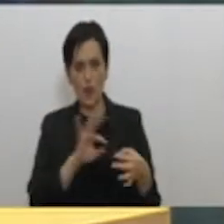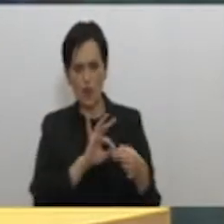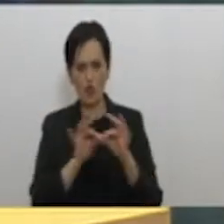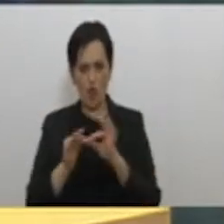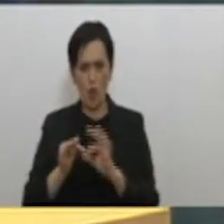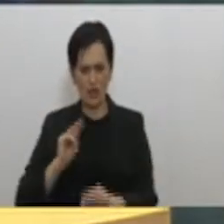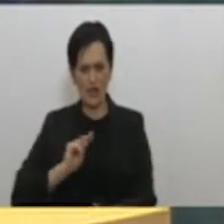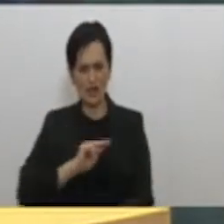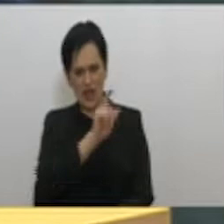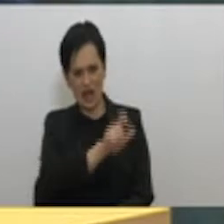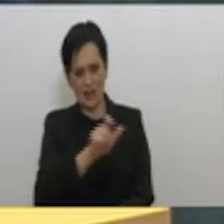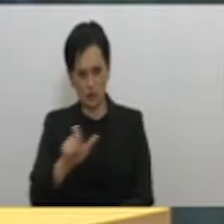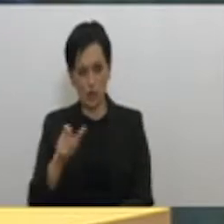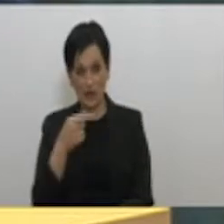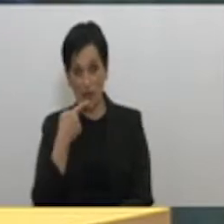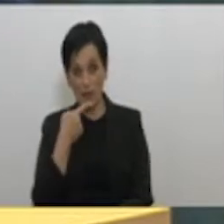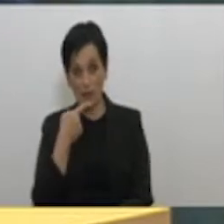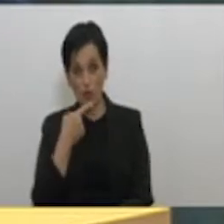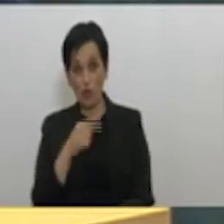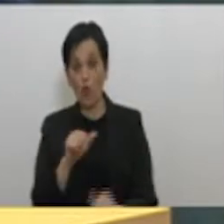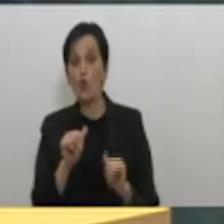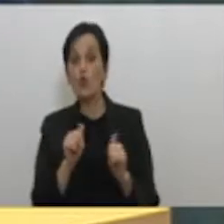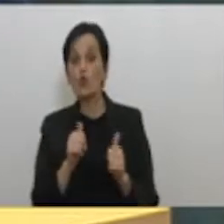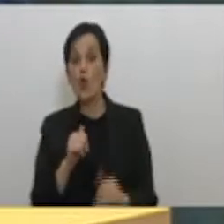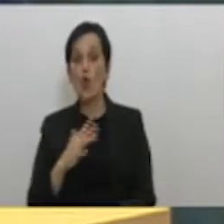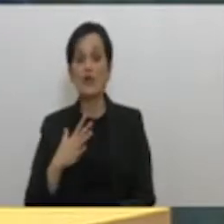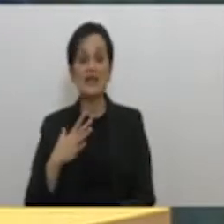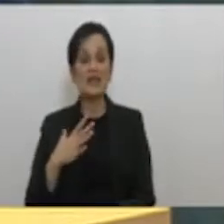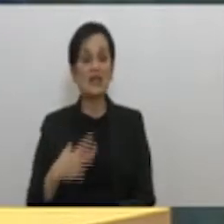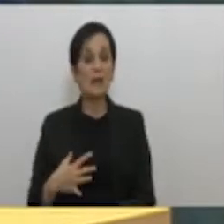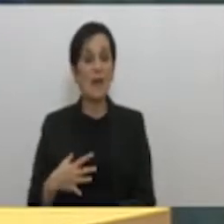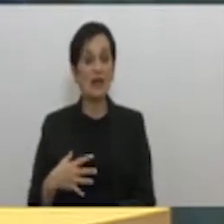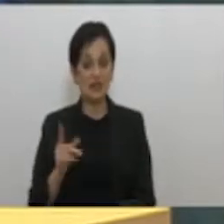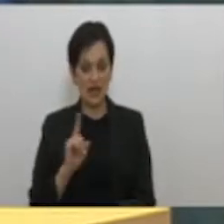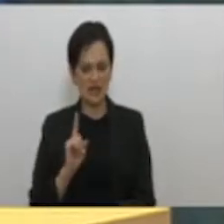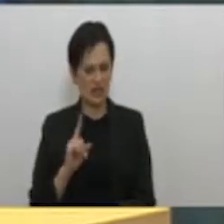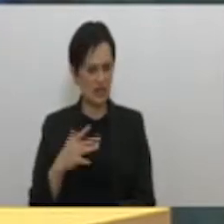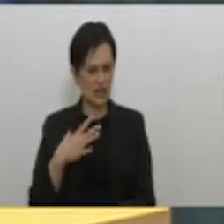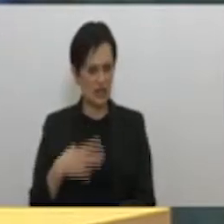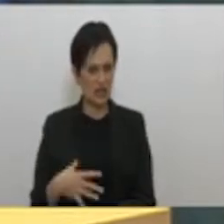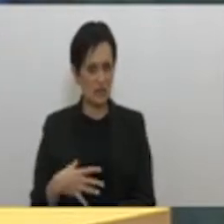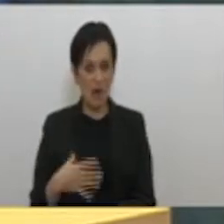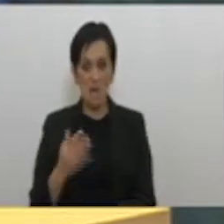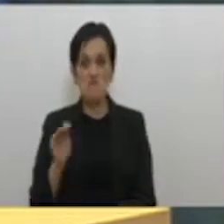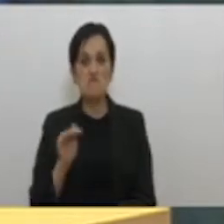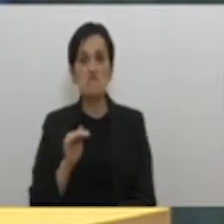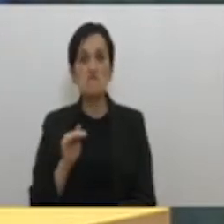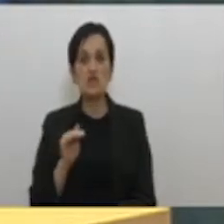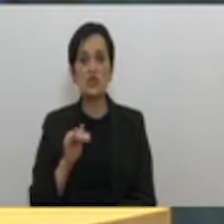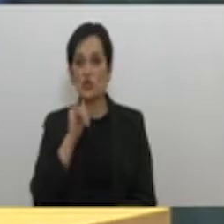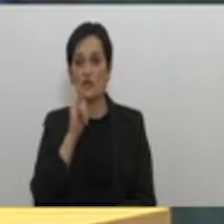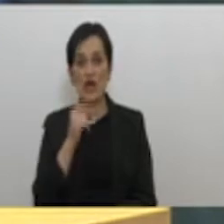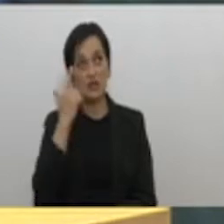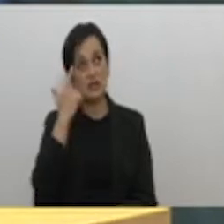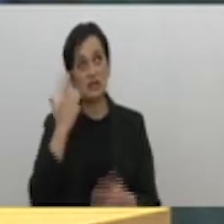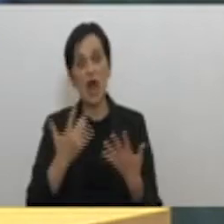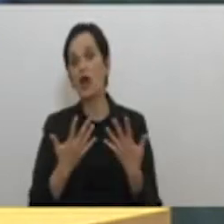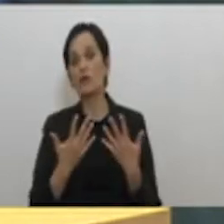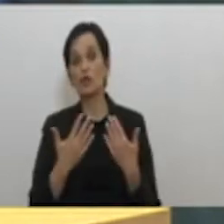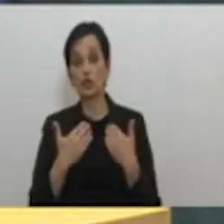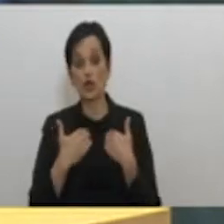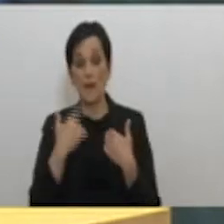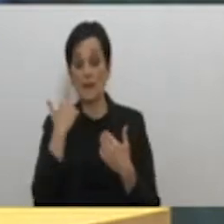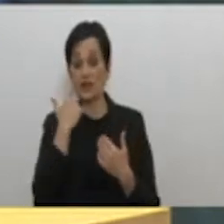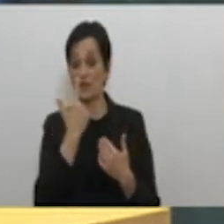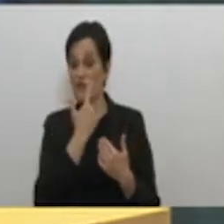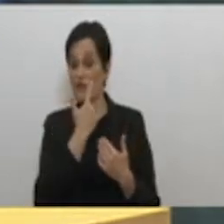თანამშრომლებზე ვლაპარაკო. როგორ ითმენენ იმას, რასაც ითმენენ, ეს მე ფიზიკურად ვერ წარმომიდგენია. ჩემ თვალწინ